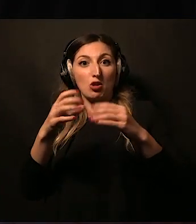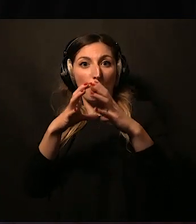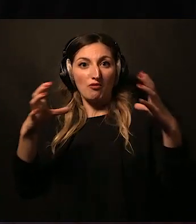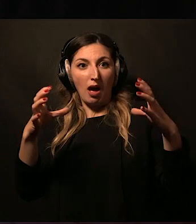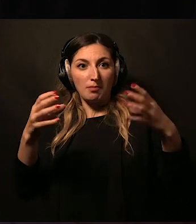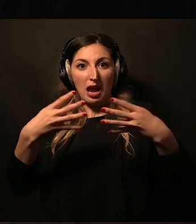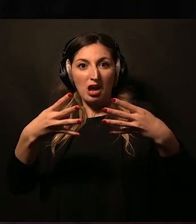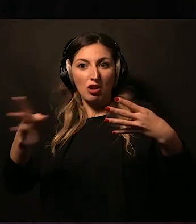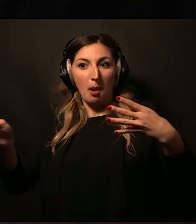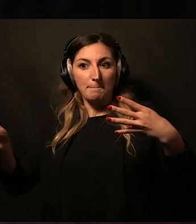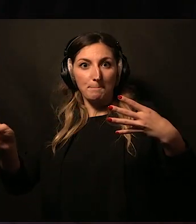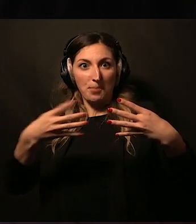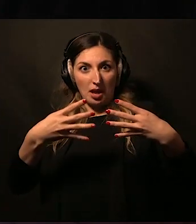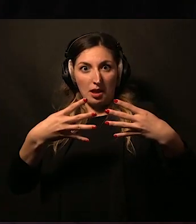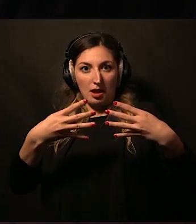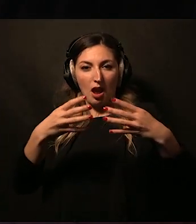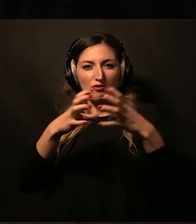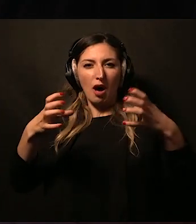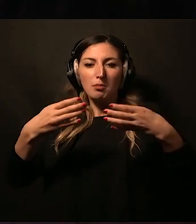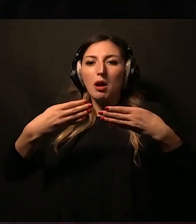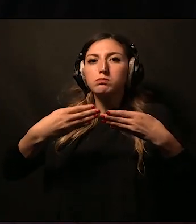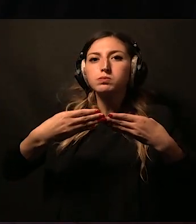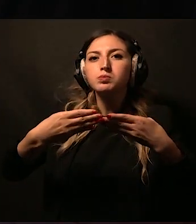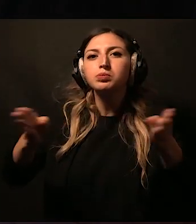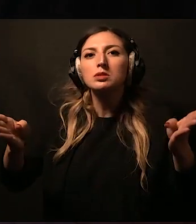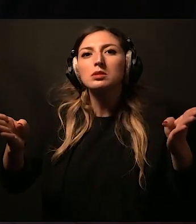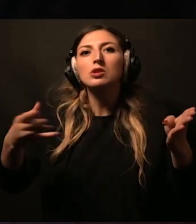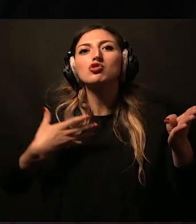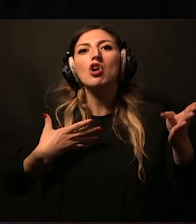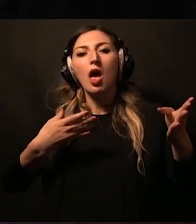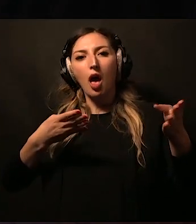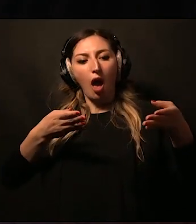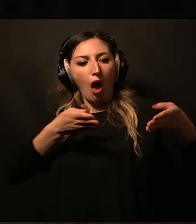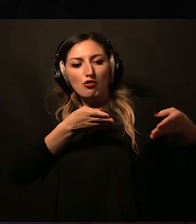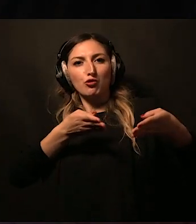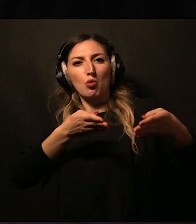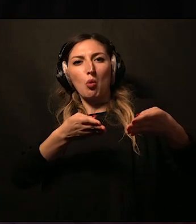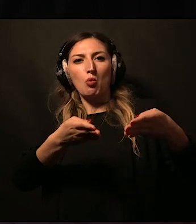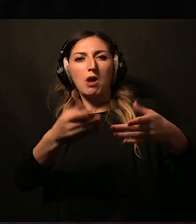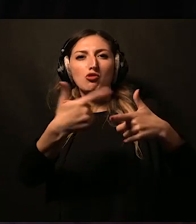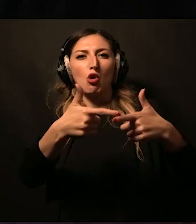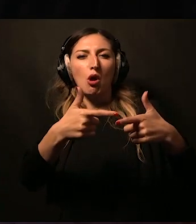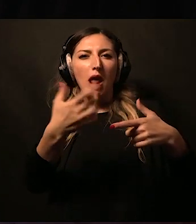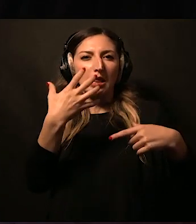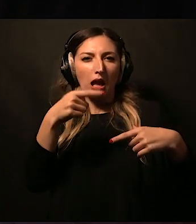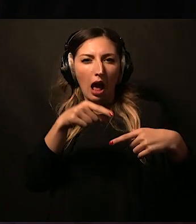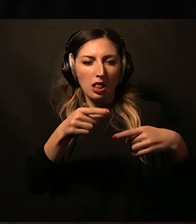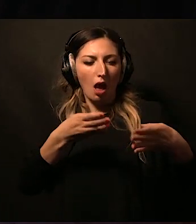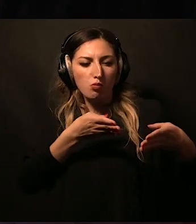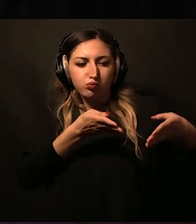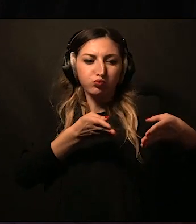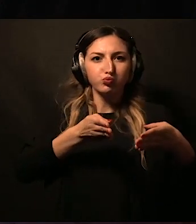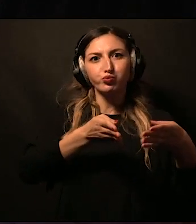spalle e si spalancano le porte della fabbrica davanti a loro compare un torrente di cioccolata calda e